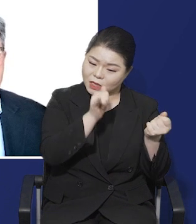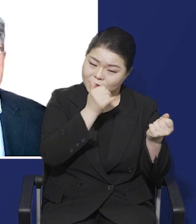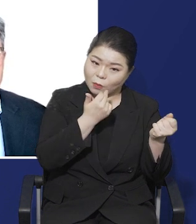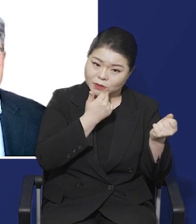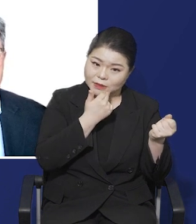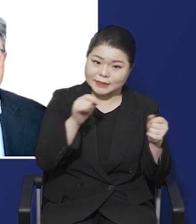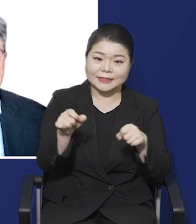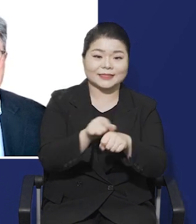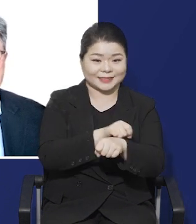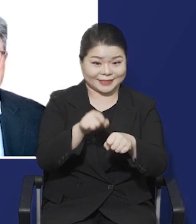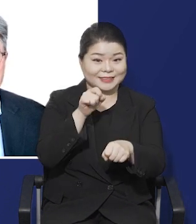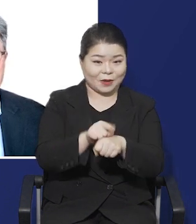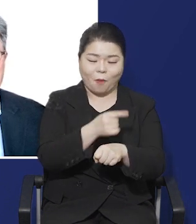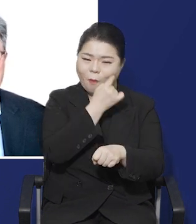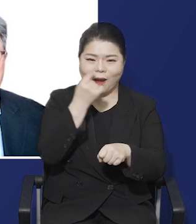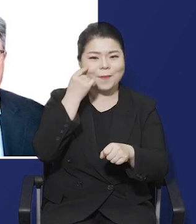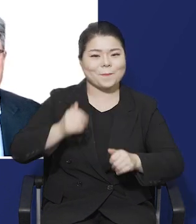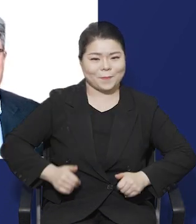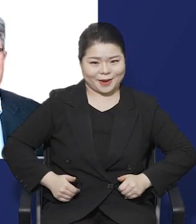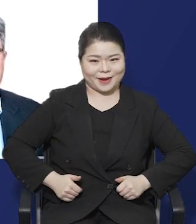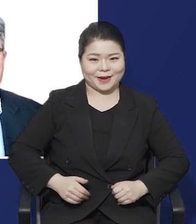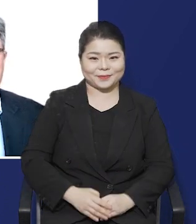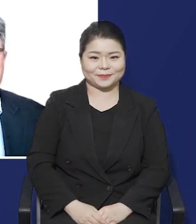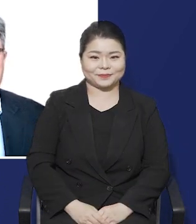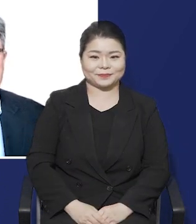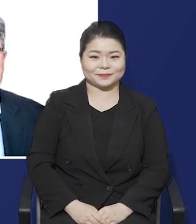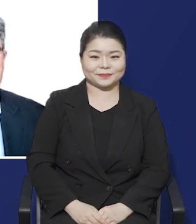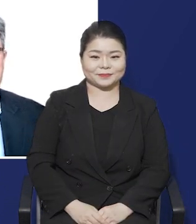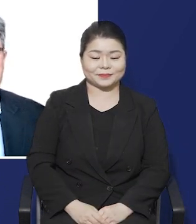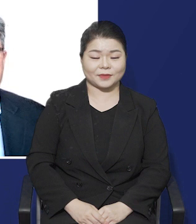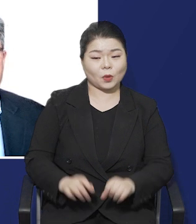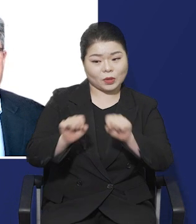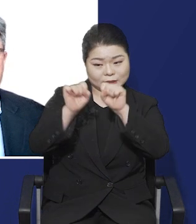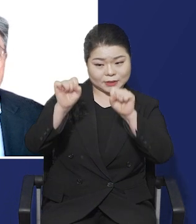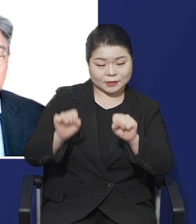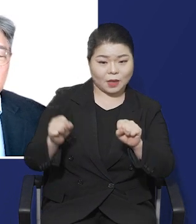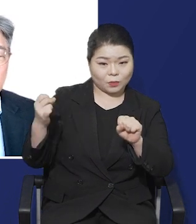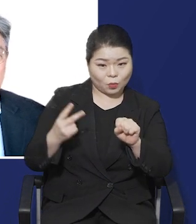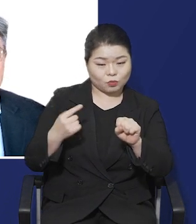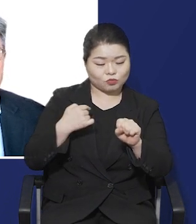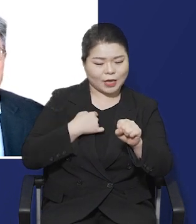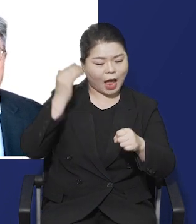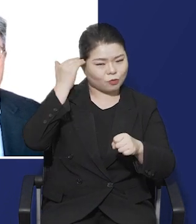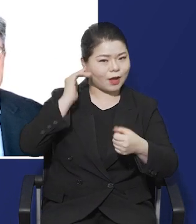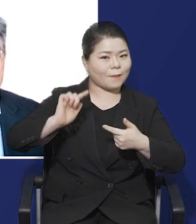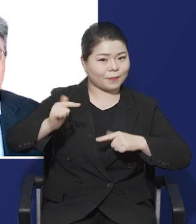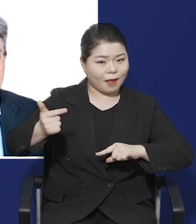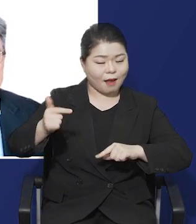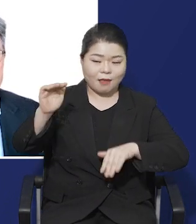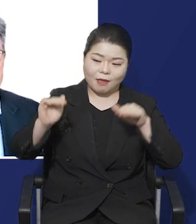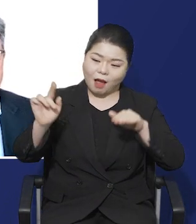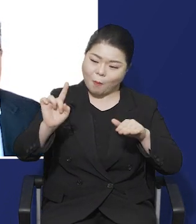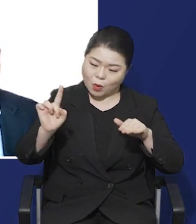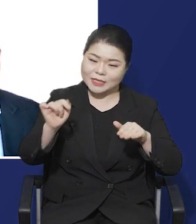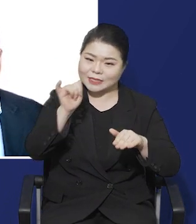시장의 특성을 면밀하게 살펴봐야 됩니다. 그리고 유통구조와 상습관이 분명 우리나라와 다르기 때문에 어떻게 차이가